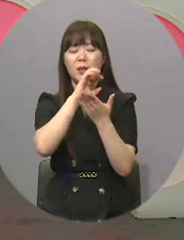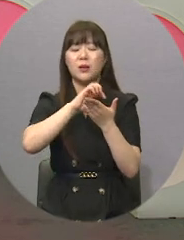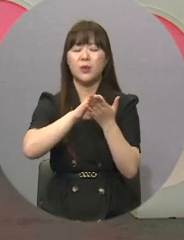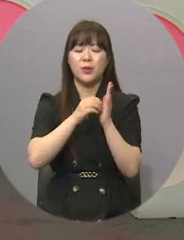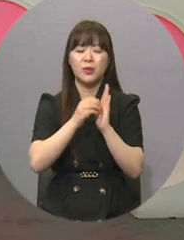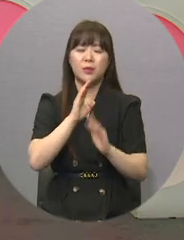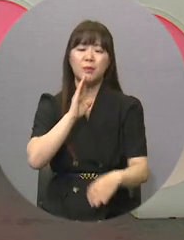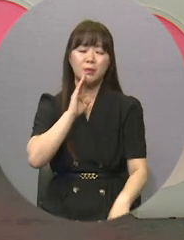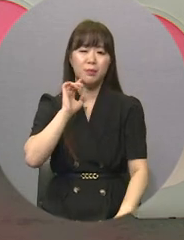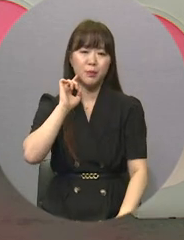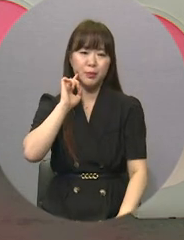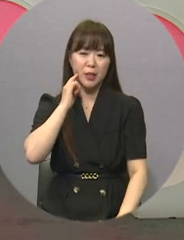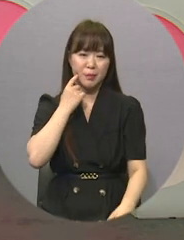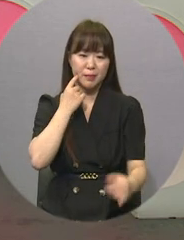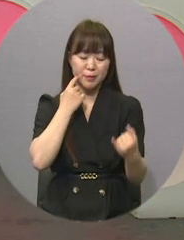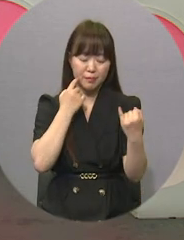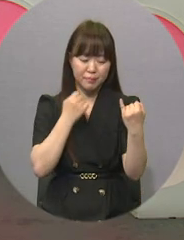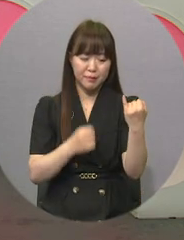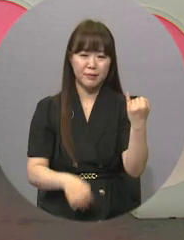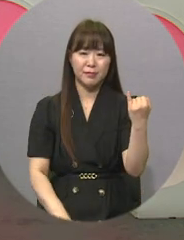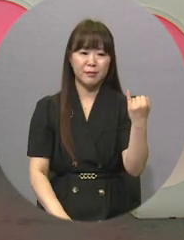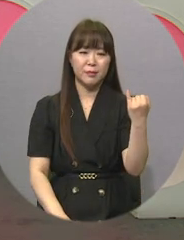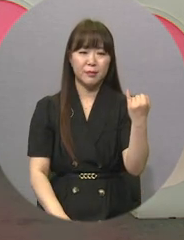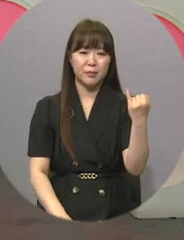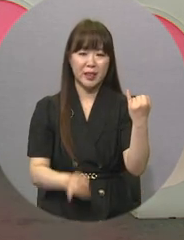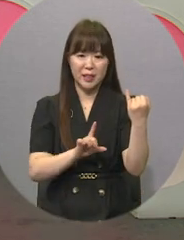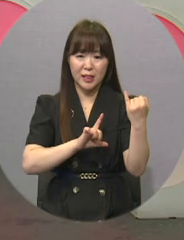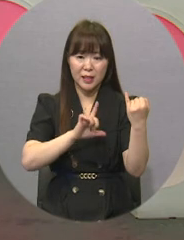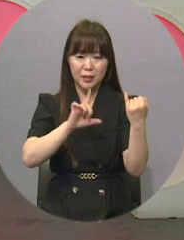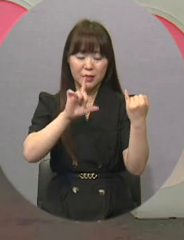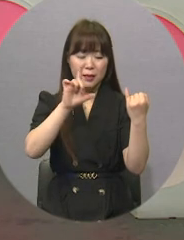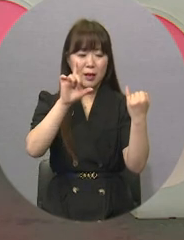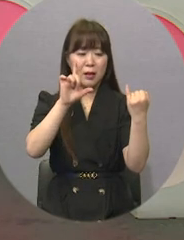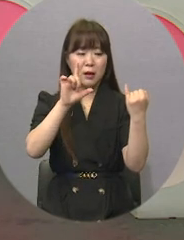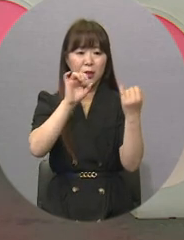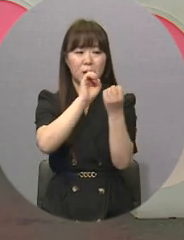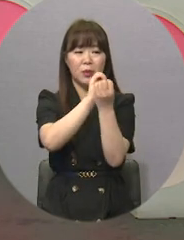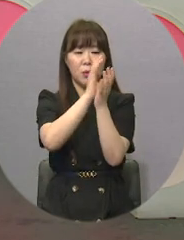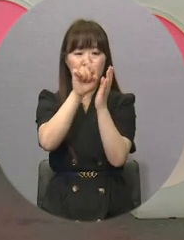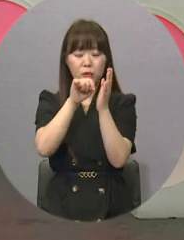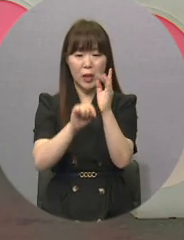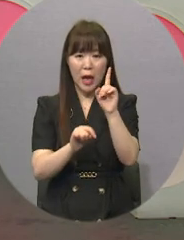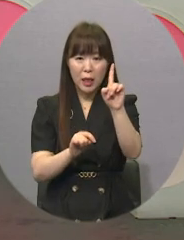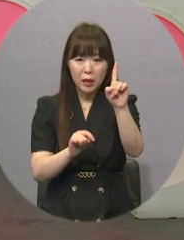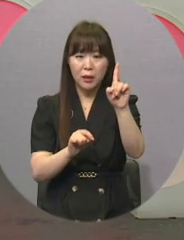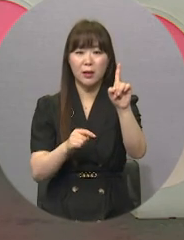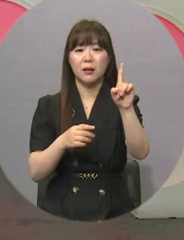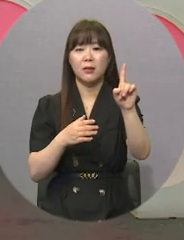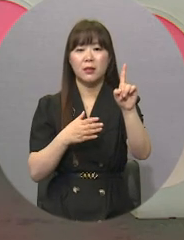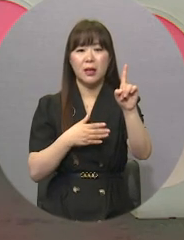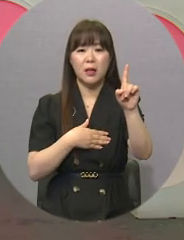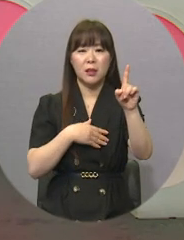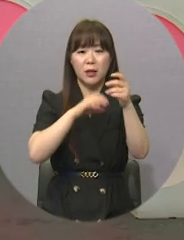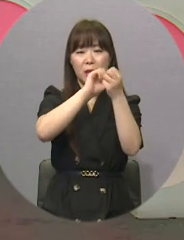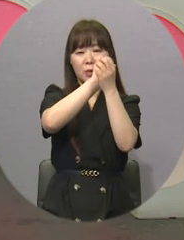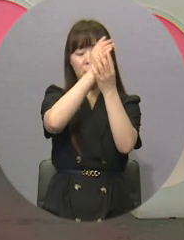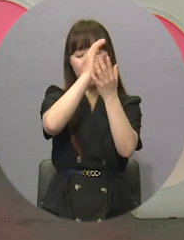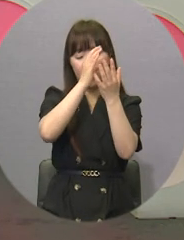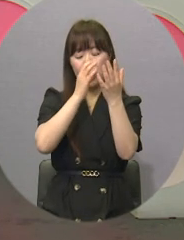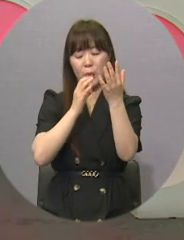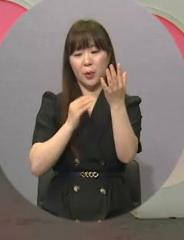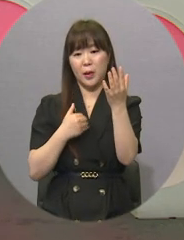너무나 아름다웠어요. 그날 그 아름다운 꽃 중 하나가 저한테 떨어진